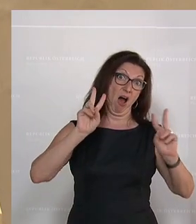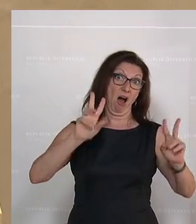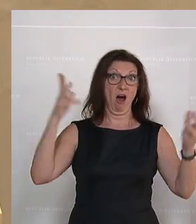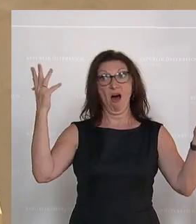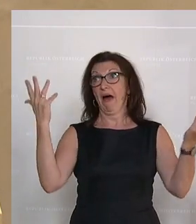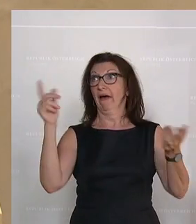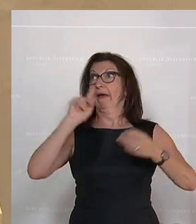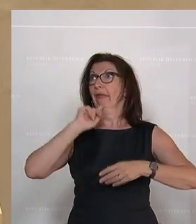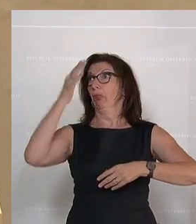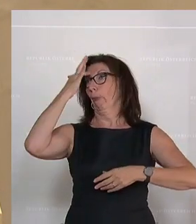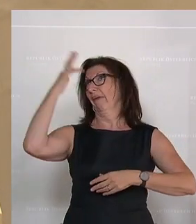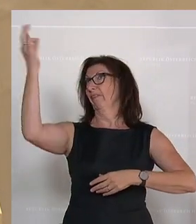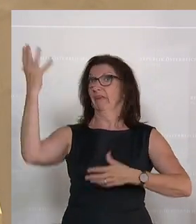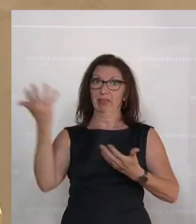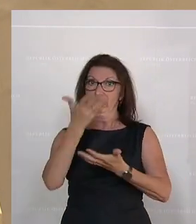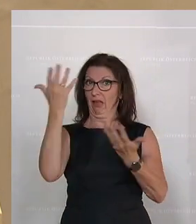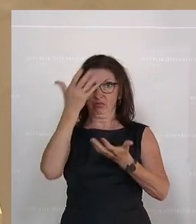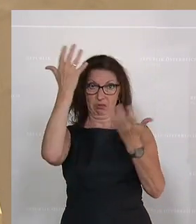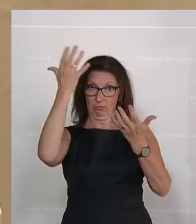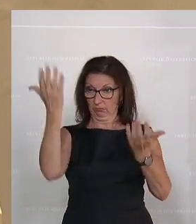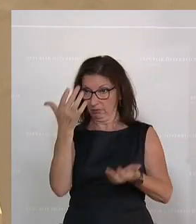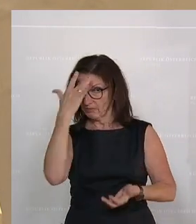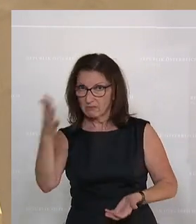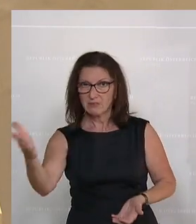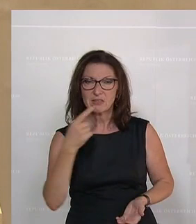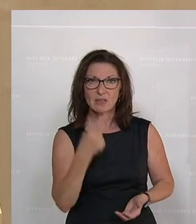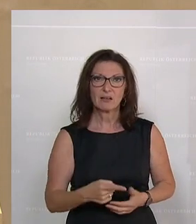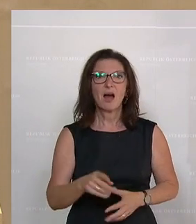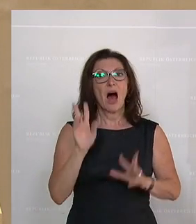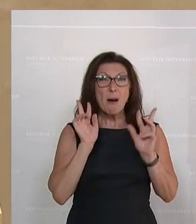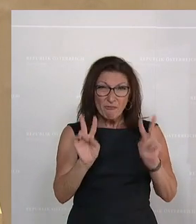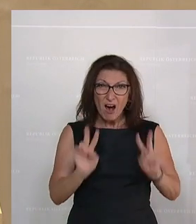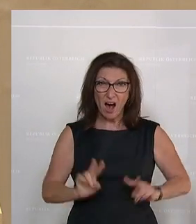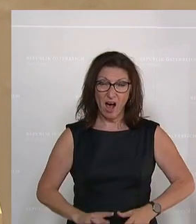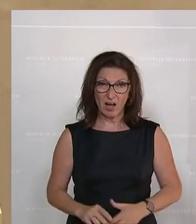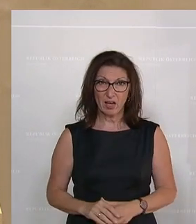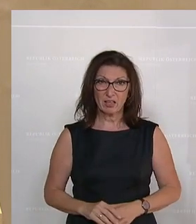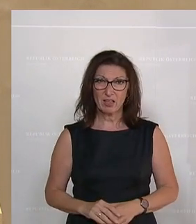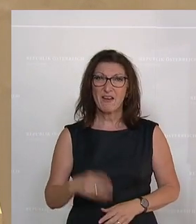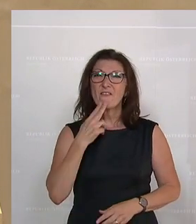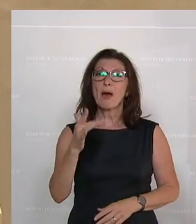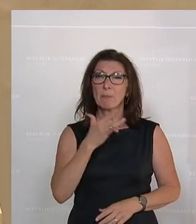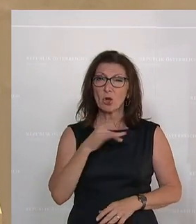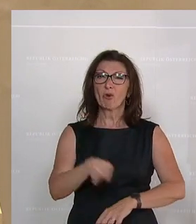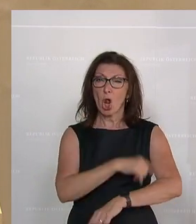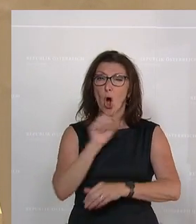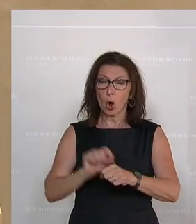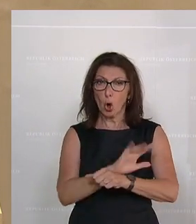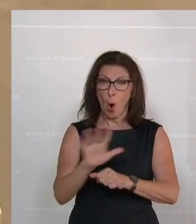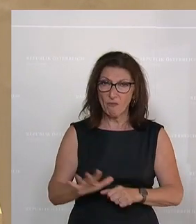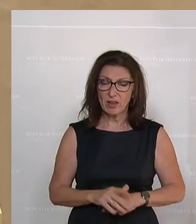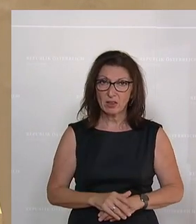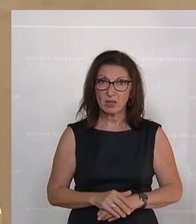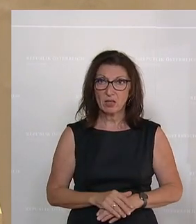bilden sie sich sein oder was sie heute auch immer daraus machen aber in wirklichkeit liebe kolleginnen und kollegen der von kogit betroffen ist der braucht unsere